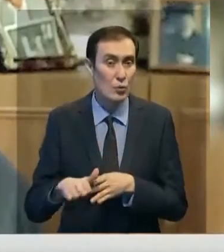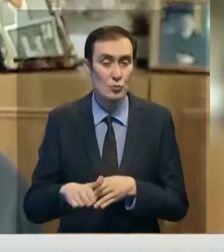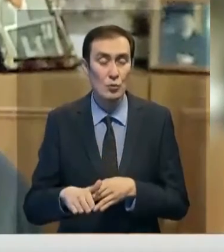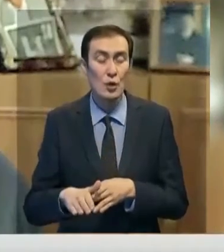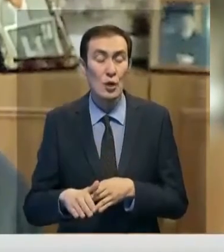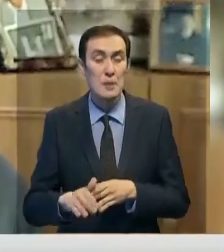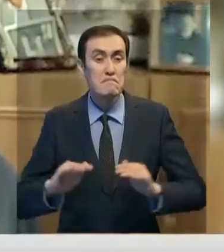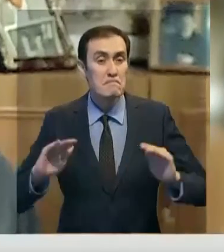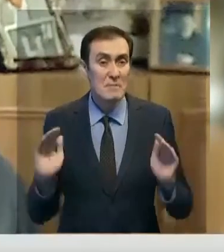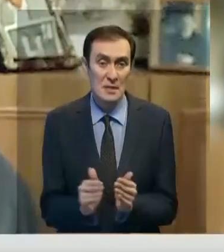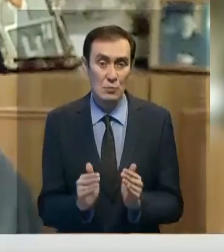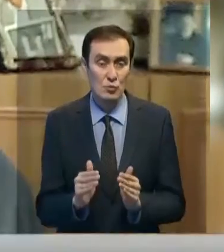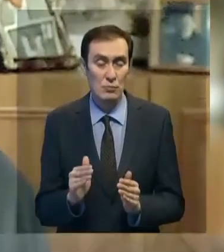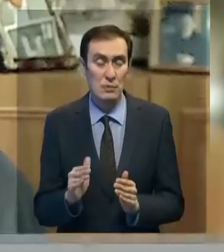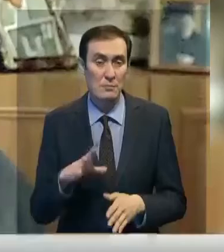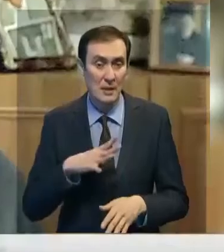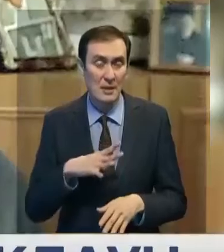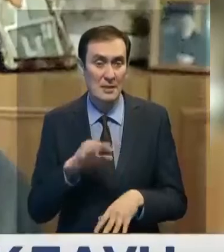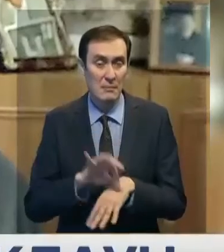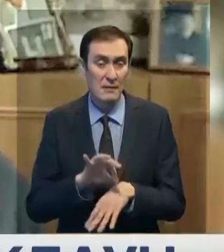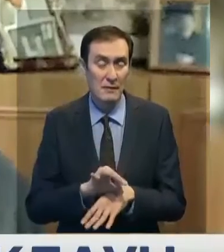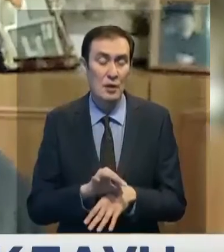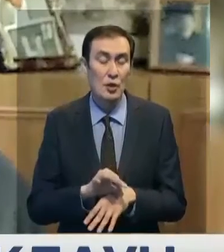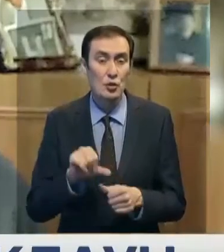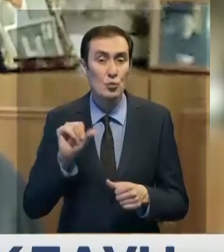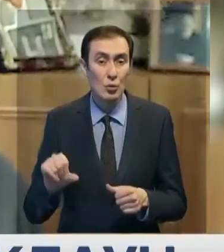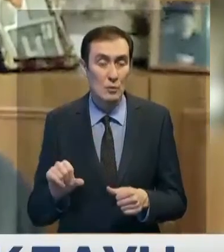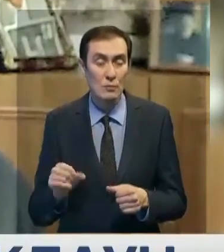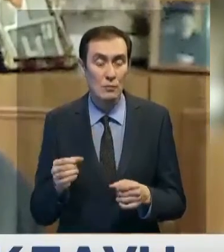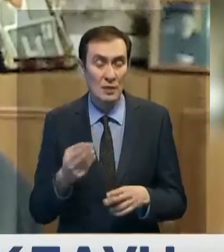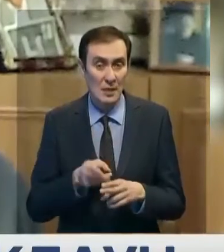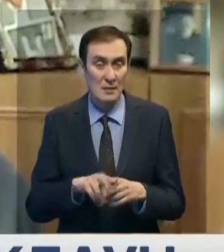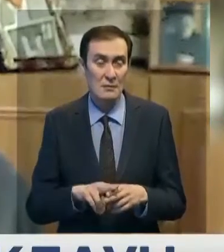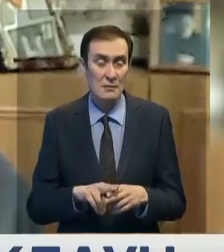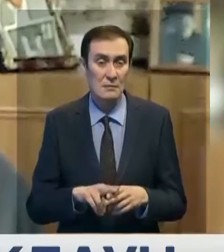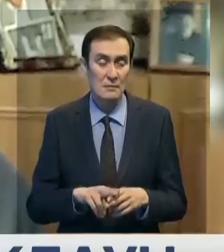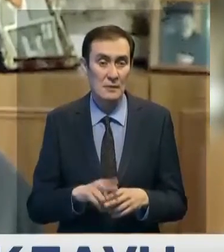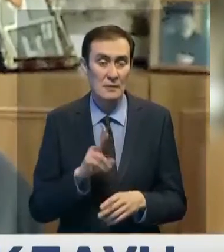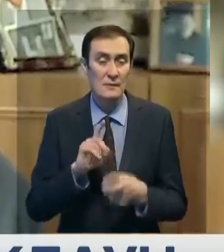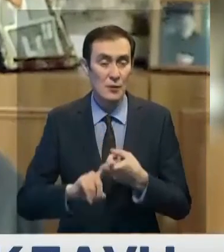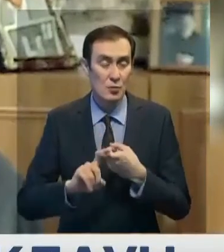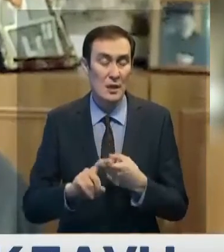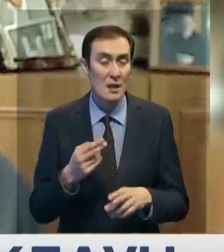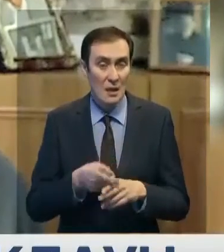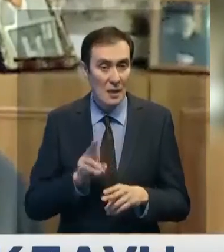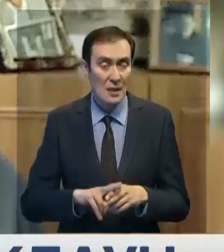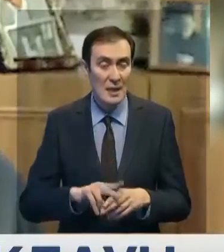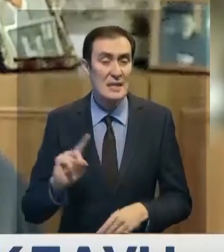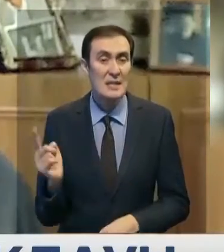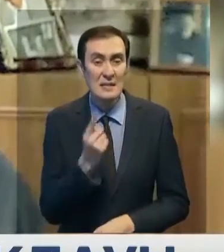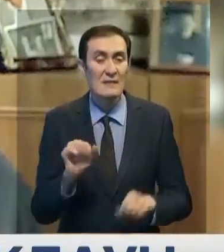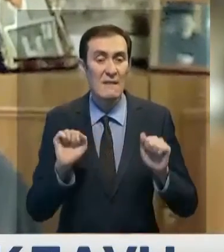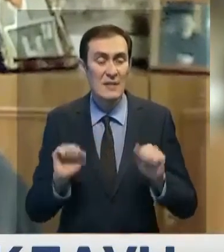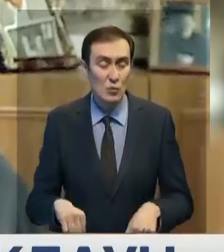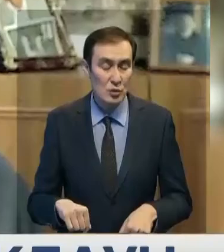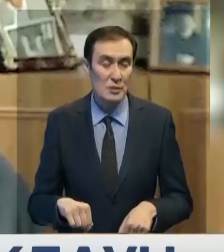получим, до минимума не сведется не то что смертность, заболеваемость. Потому что это единственный